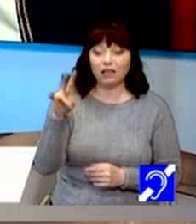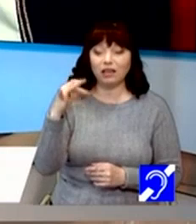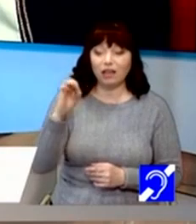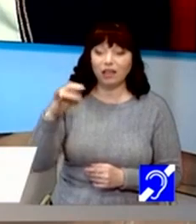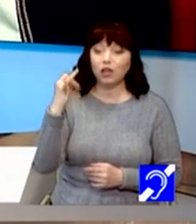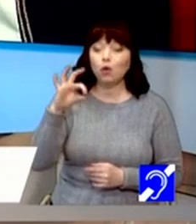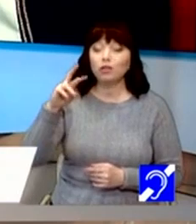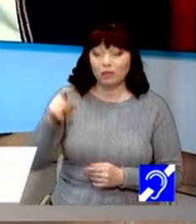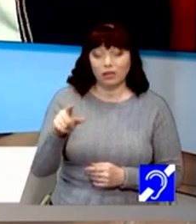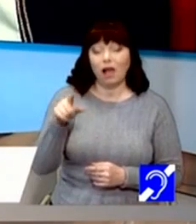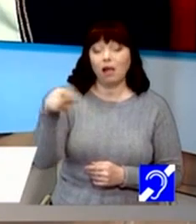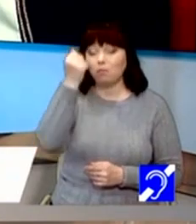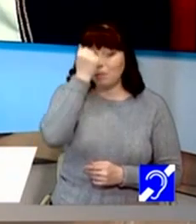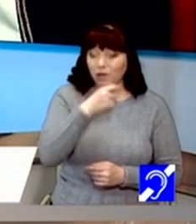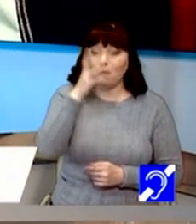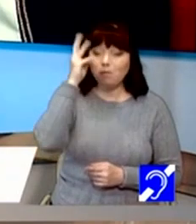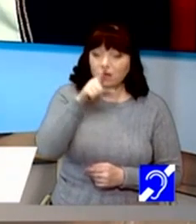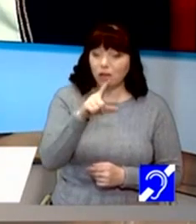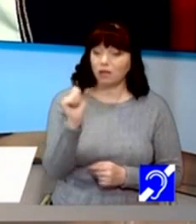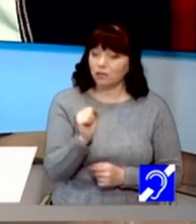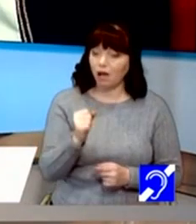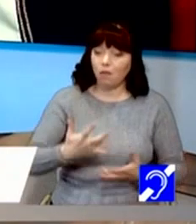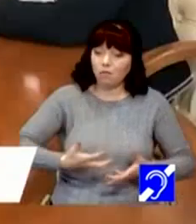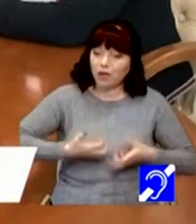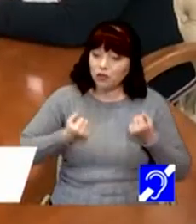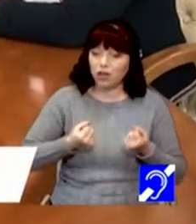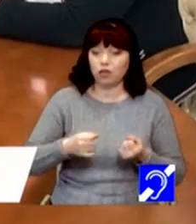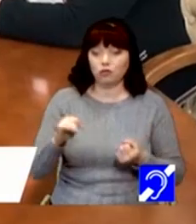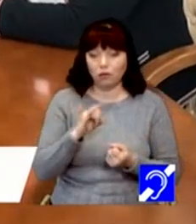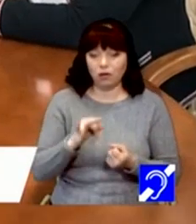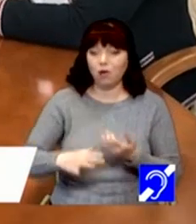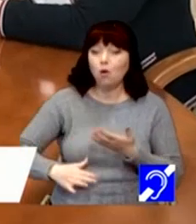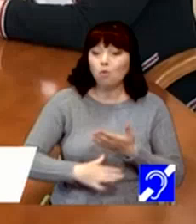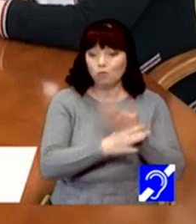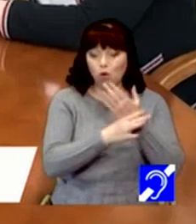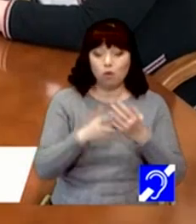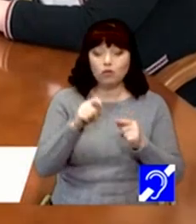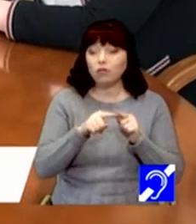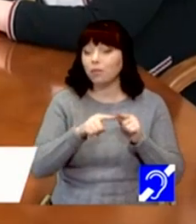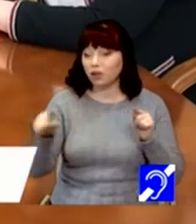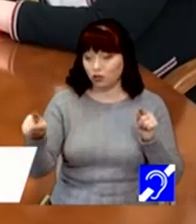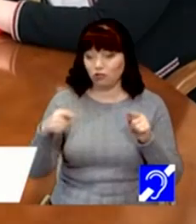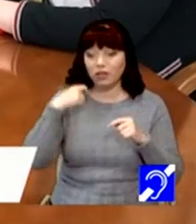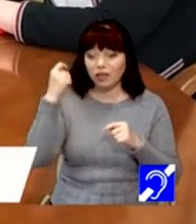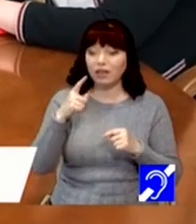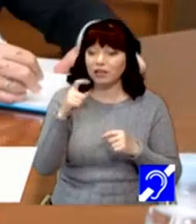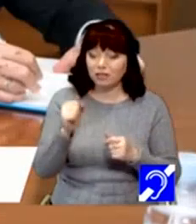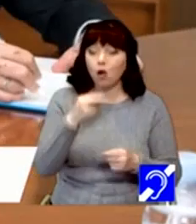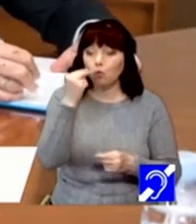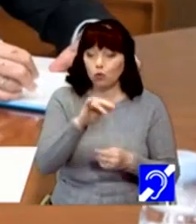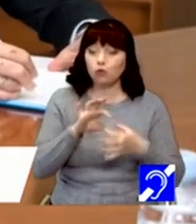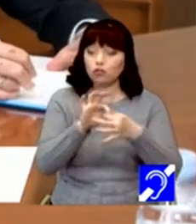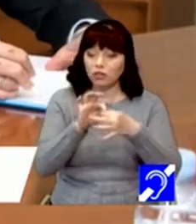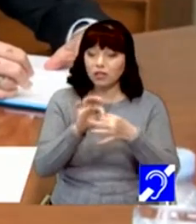executivului a mulțumit ambasadorului pentru susținerea și contribuția personală depusă de a lungul anilor pentru consolidarea relațiilor